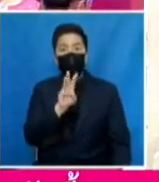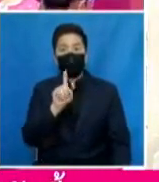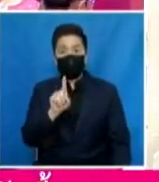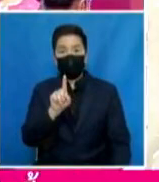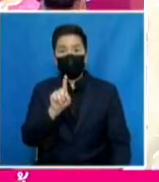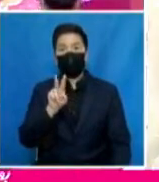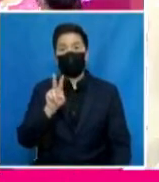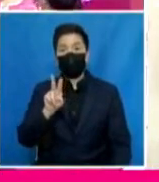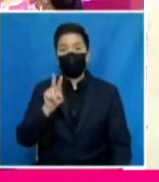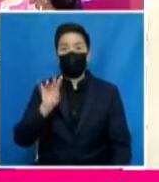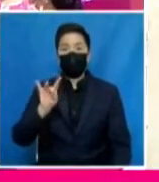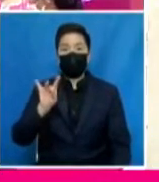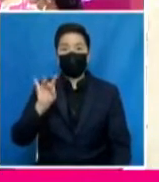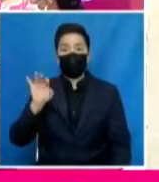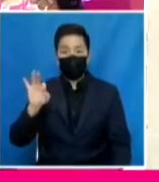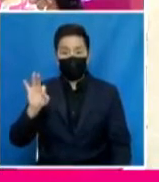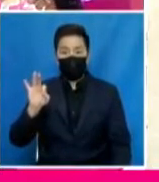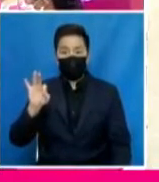2 8 9